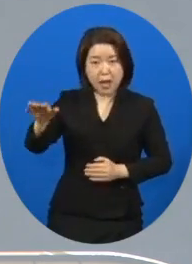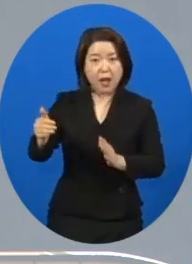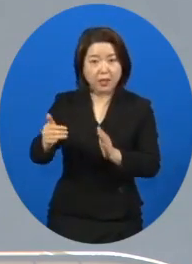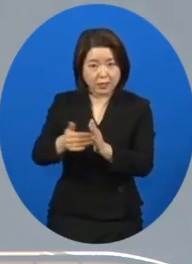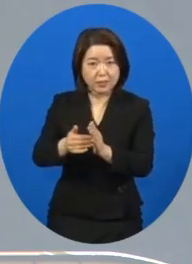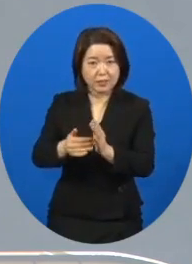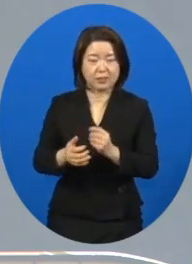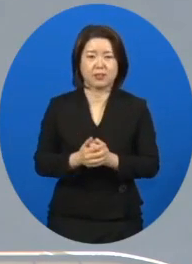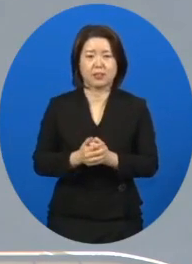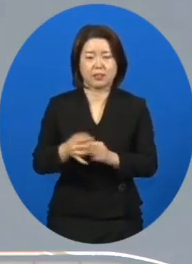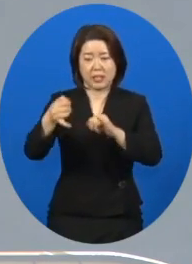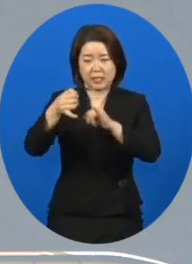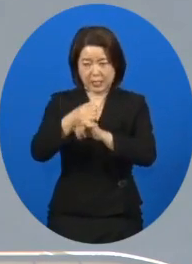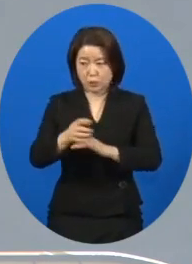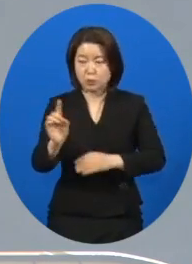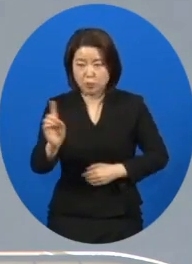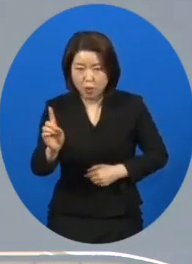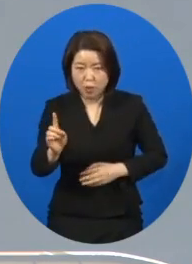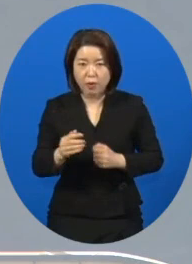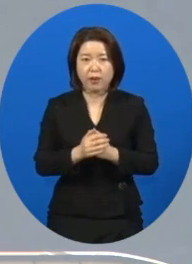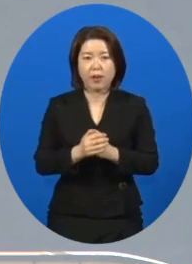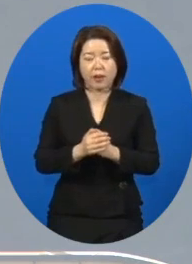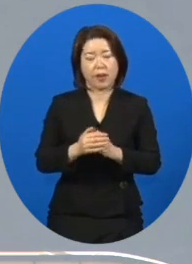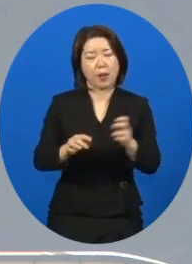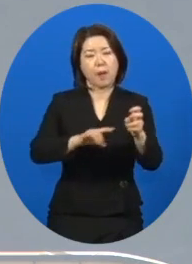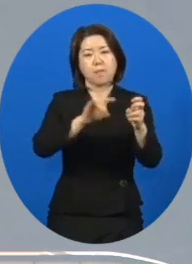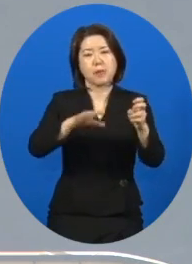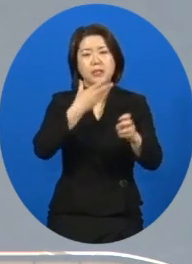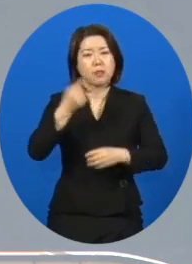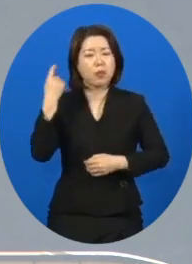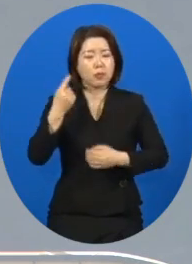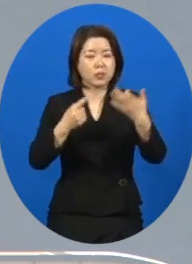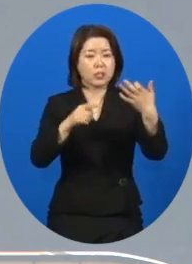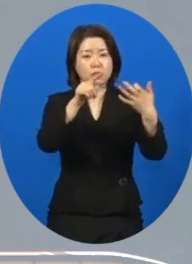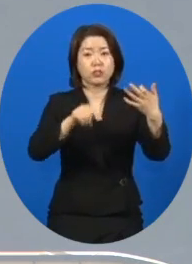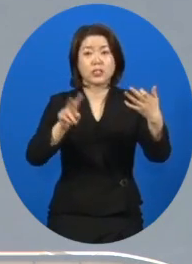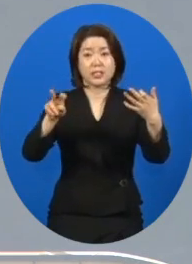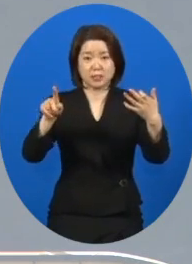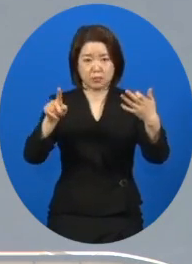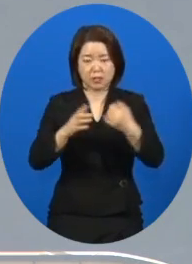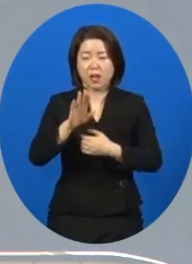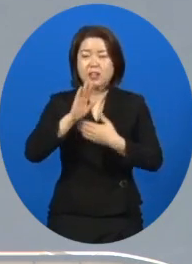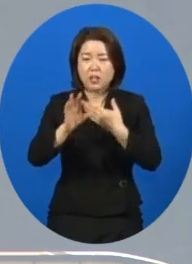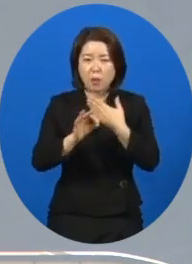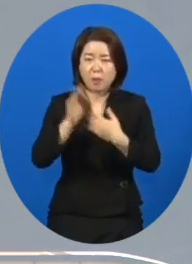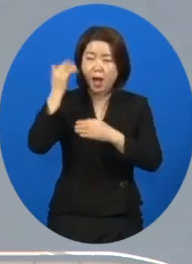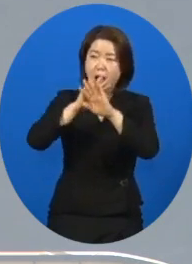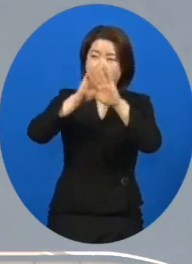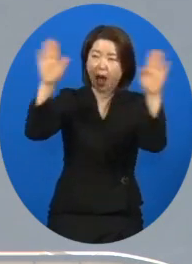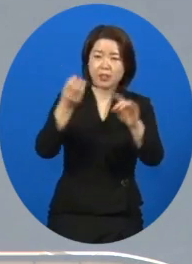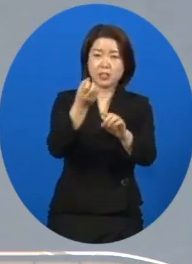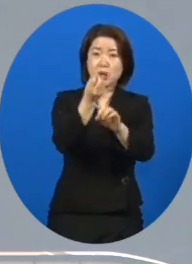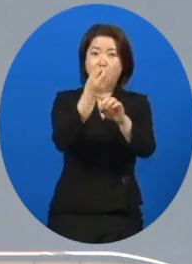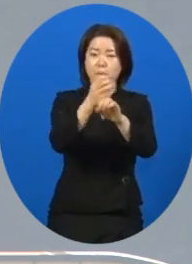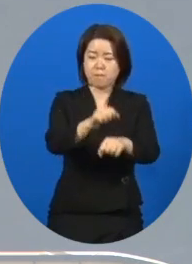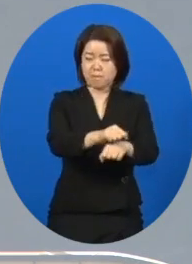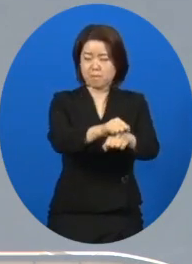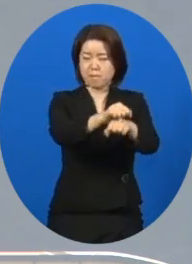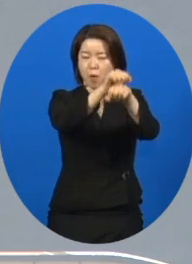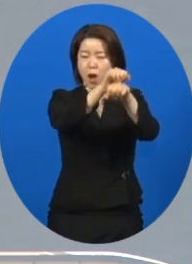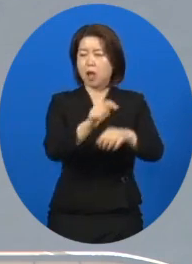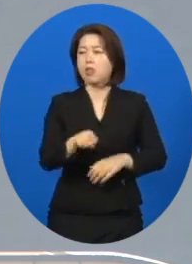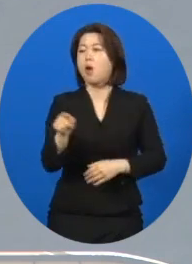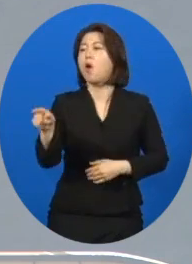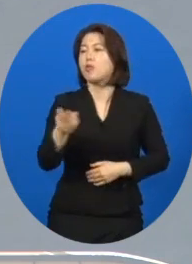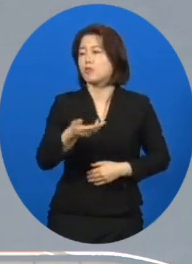말씀하시면서 약속하셨어요. 마태복음 19장 21절에 그리하면 하늘에서 보화가 내게